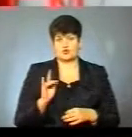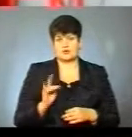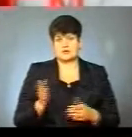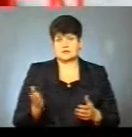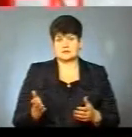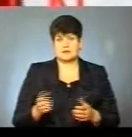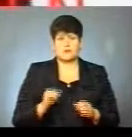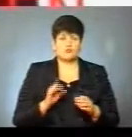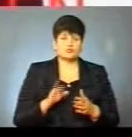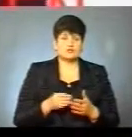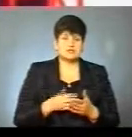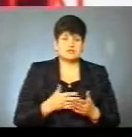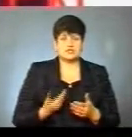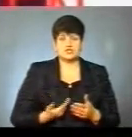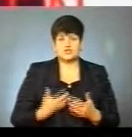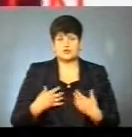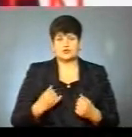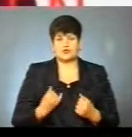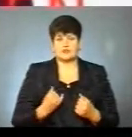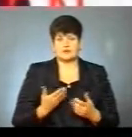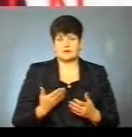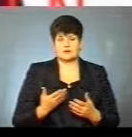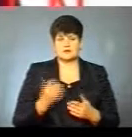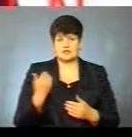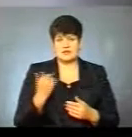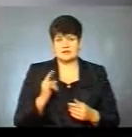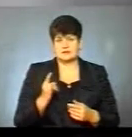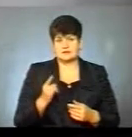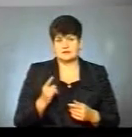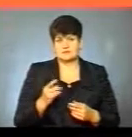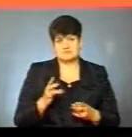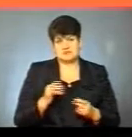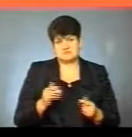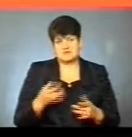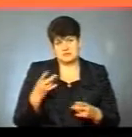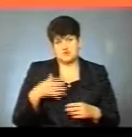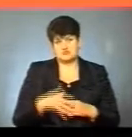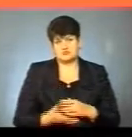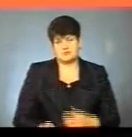бути якась ціна на життя і здоров'я твоєї дитини? Я думаю, що ні, це треба розуміти.